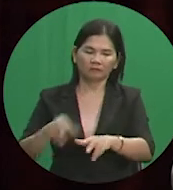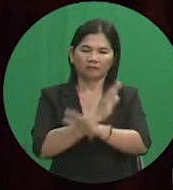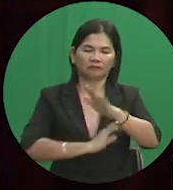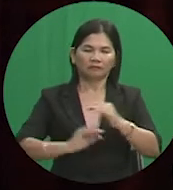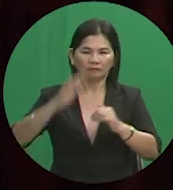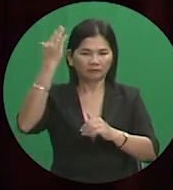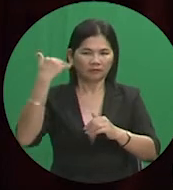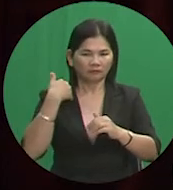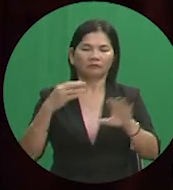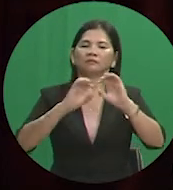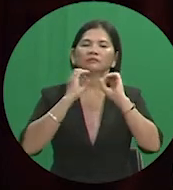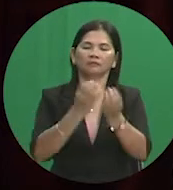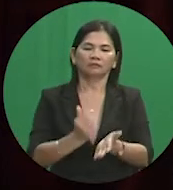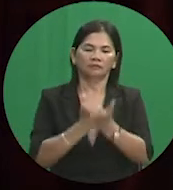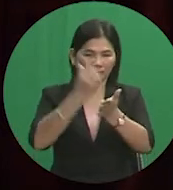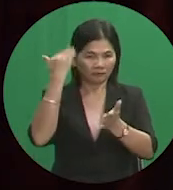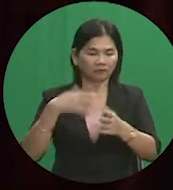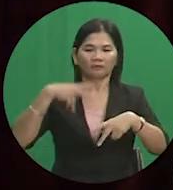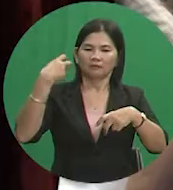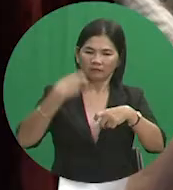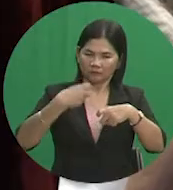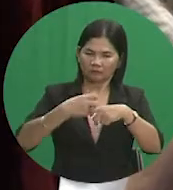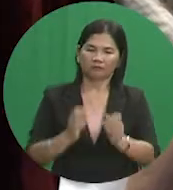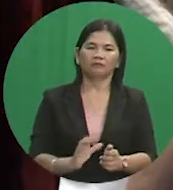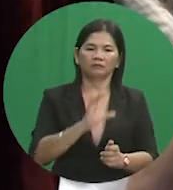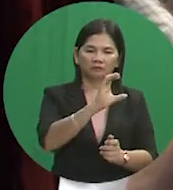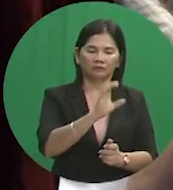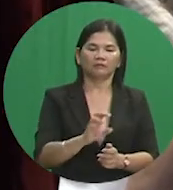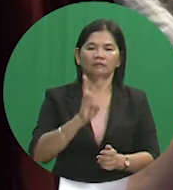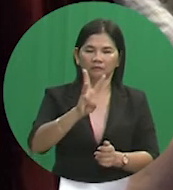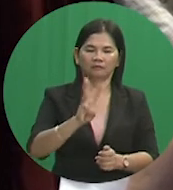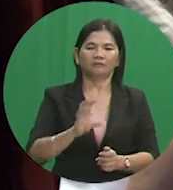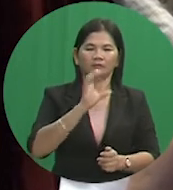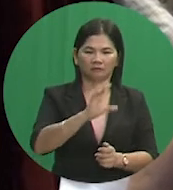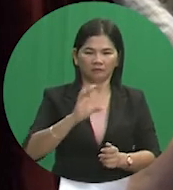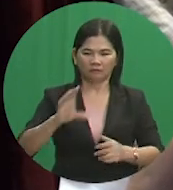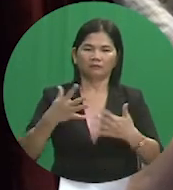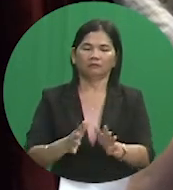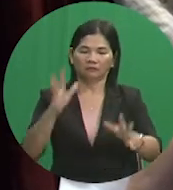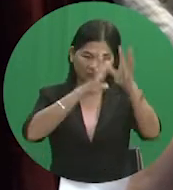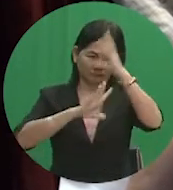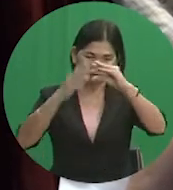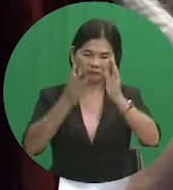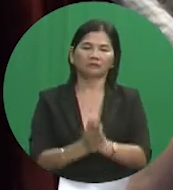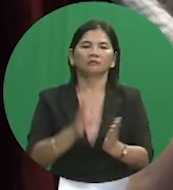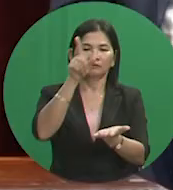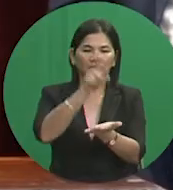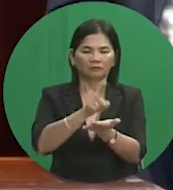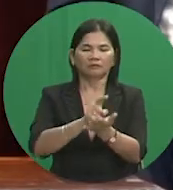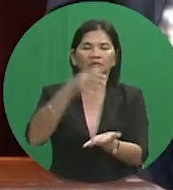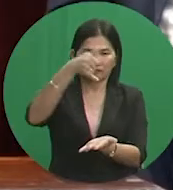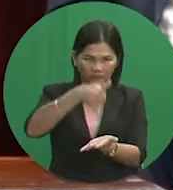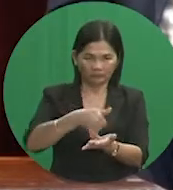นรีหนึ่งองค์การช่วยสตรีมิริบัตCWCC ได้เรียบจอมเว็บบันดาบันดาดอสำคัญในไทย